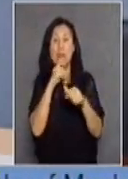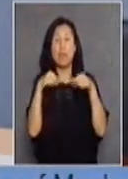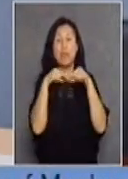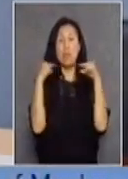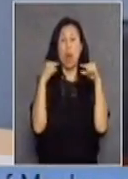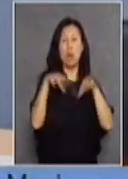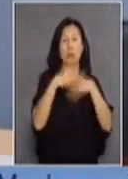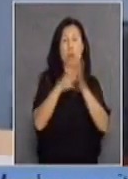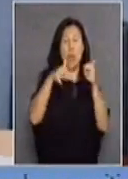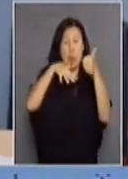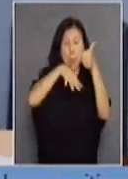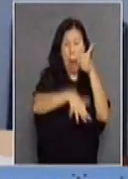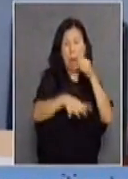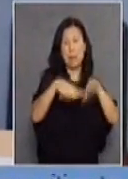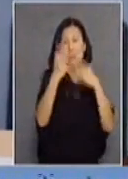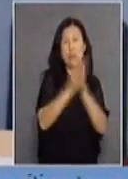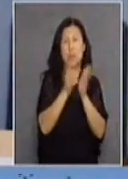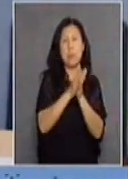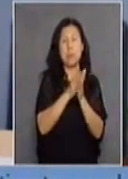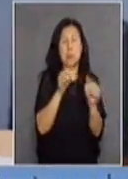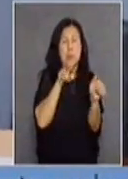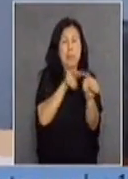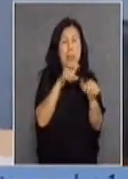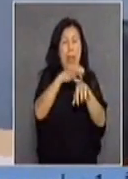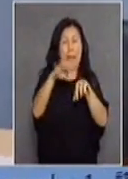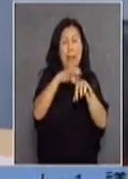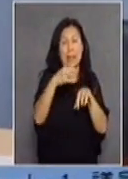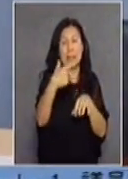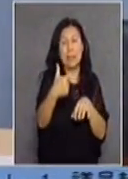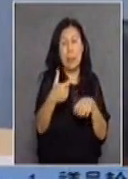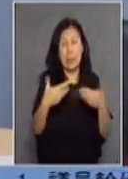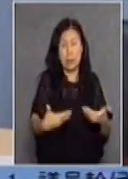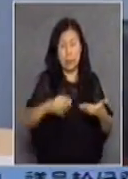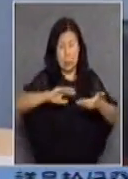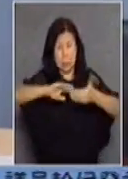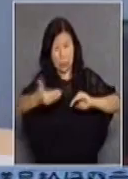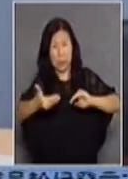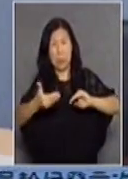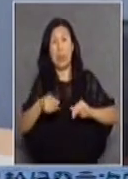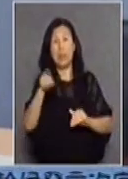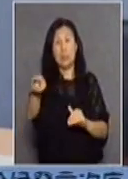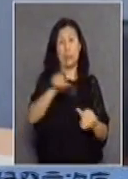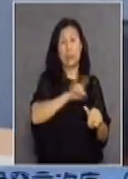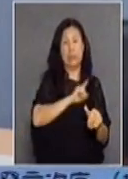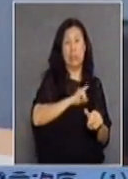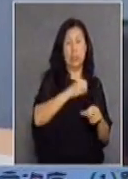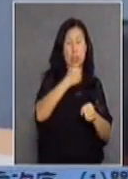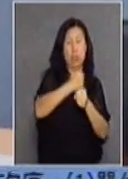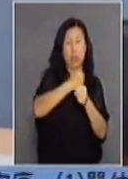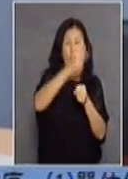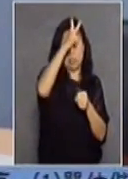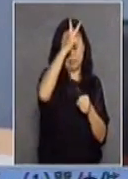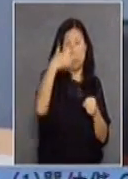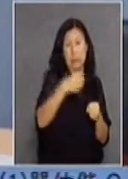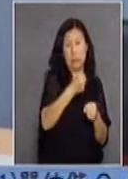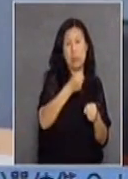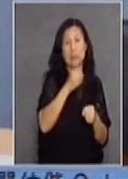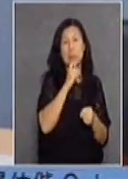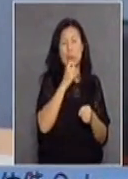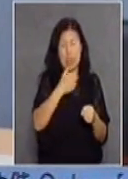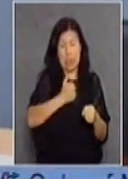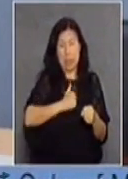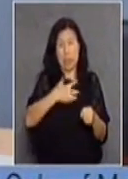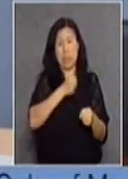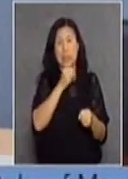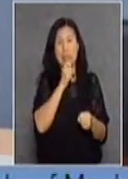班子係守財奴咯。今日佢都做咗官咯，佢自己講嘅嘢到底鬧唔鬧翻自